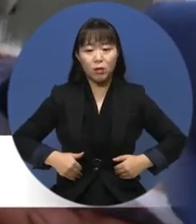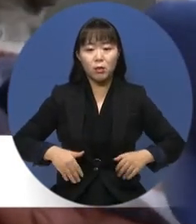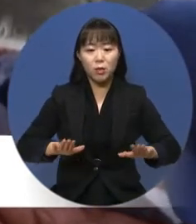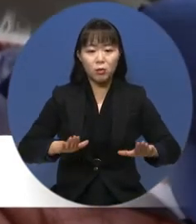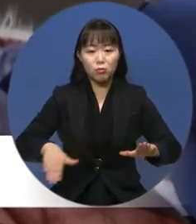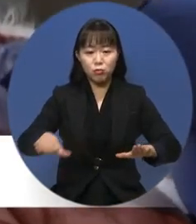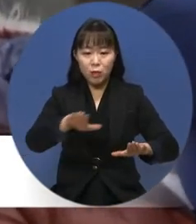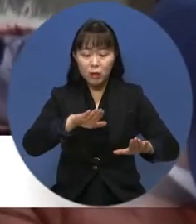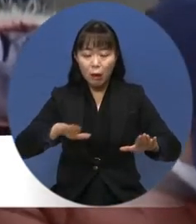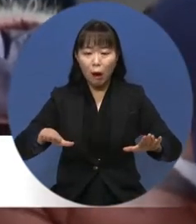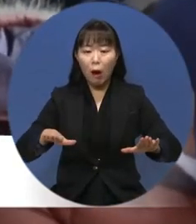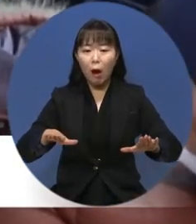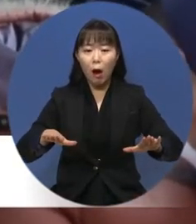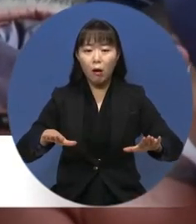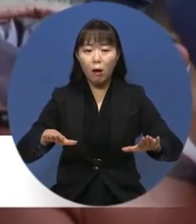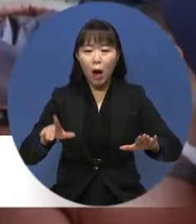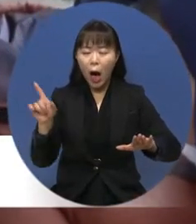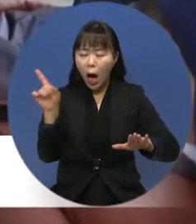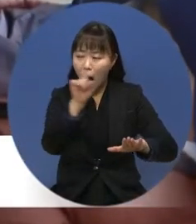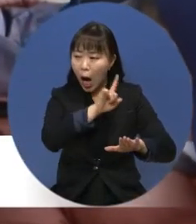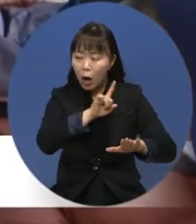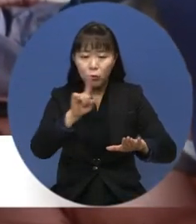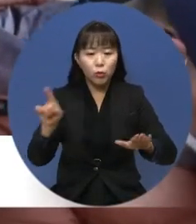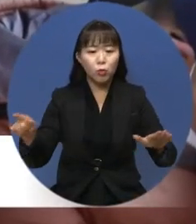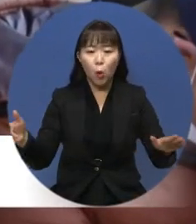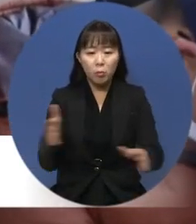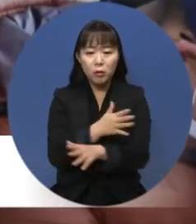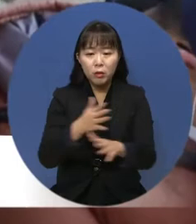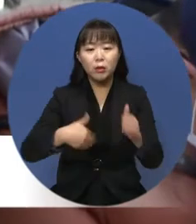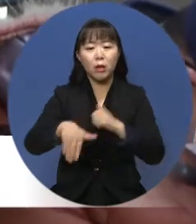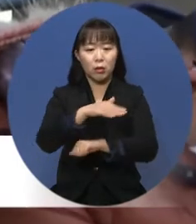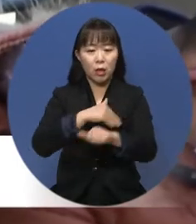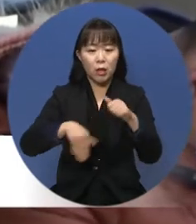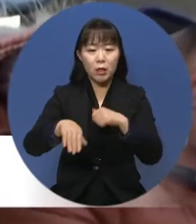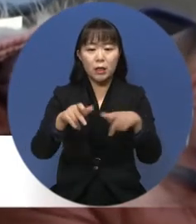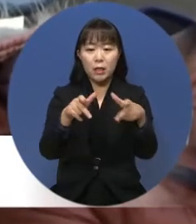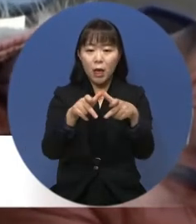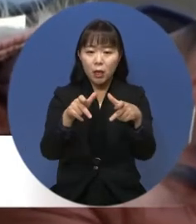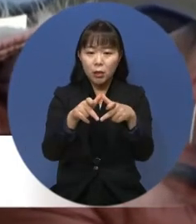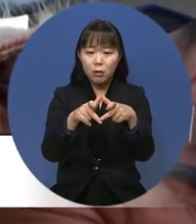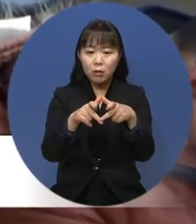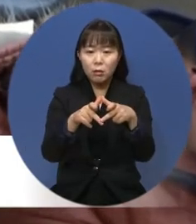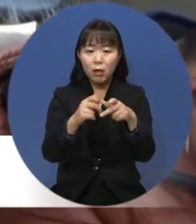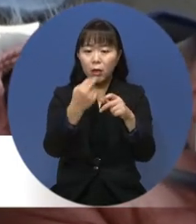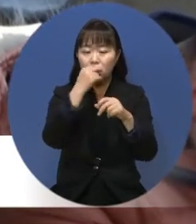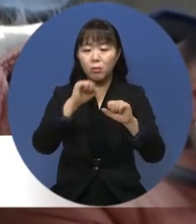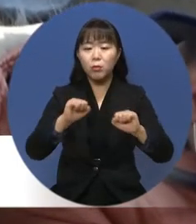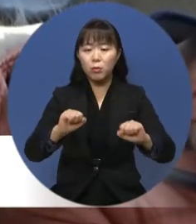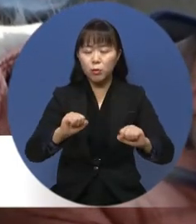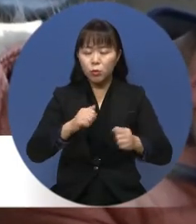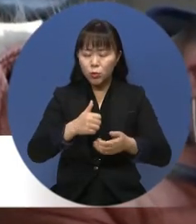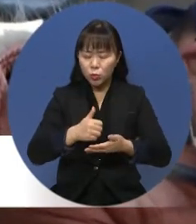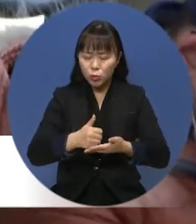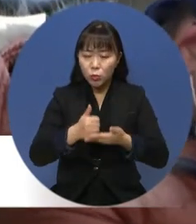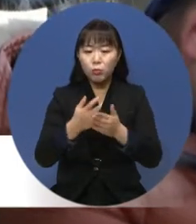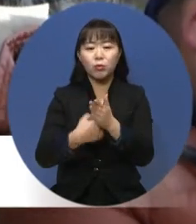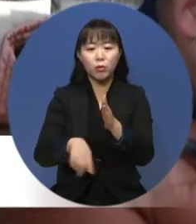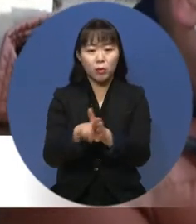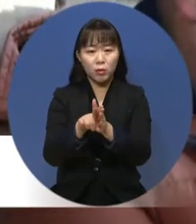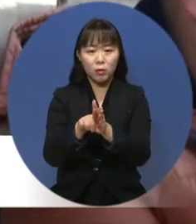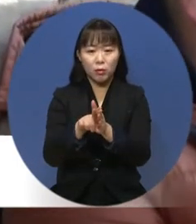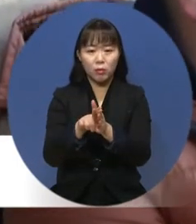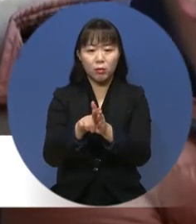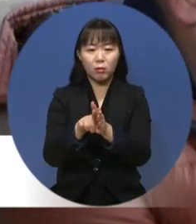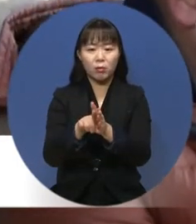지금 이럴 때 복원 풋풋한 패어 있는 이 광경이 4 생명 존중을